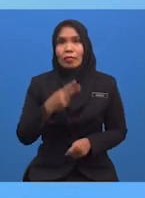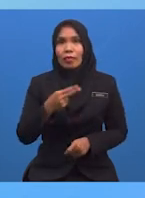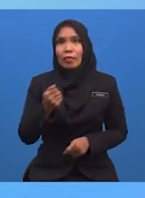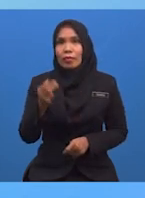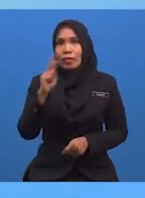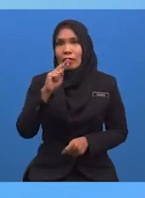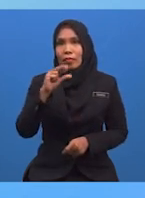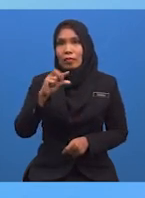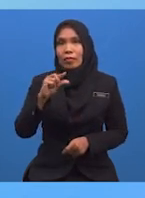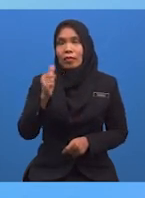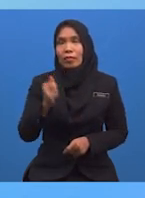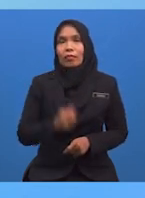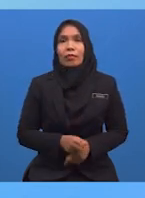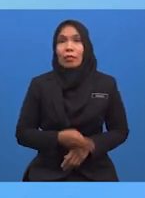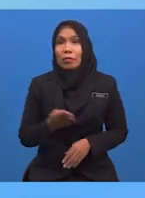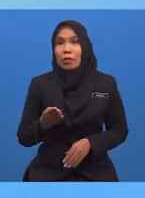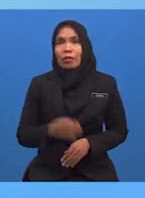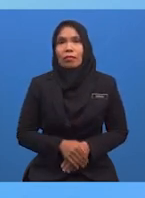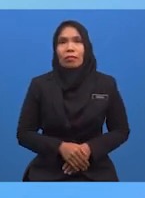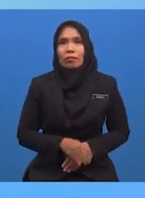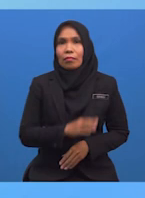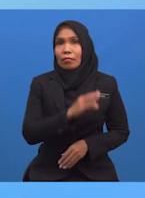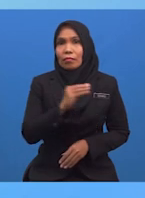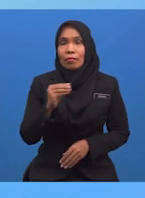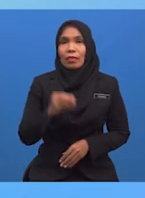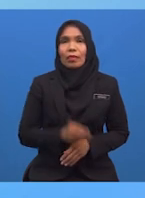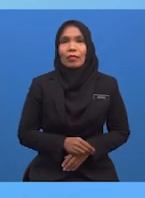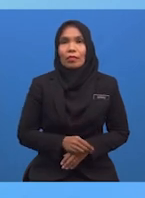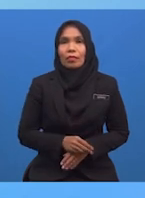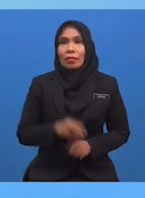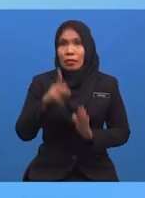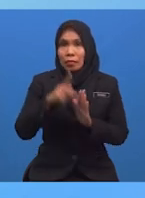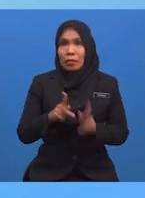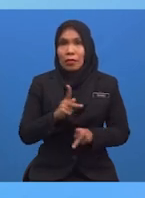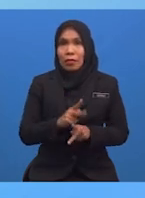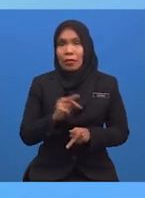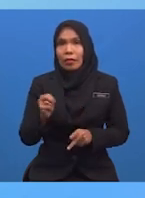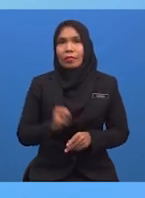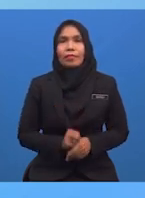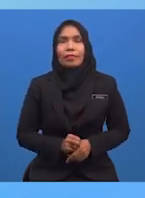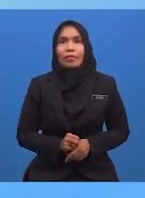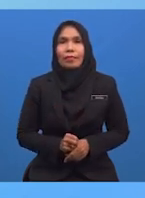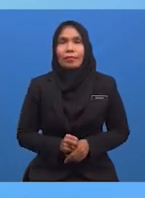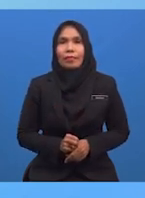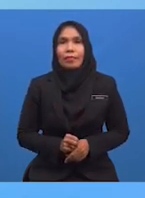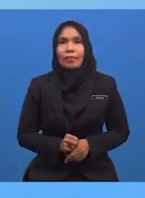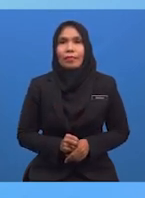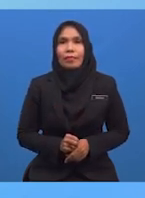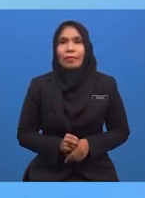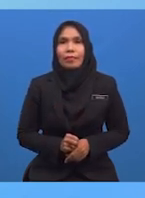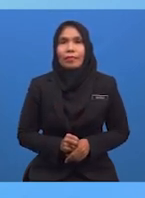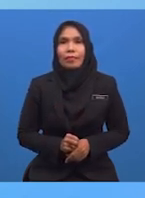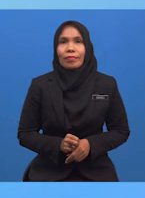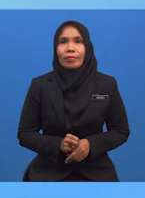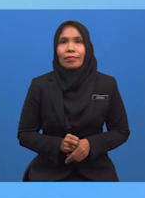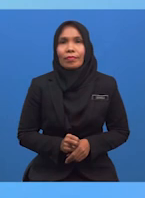Kos sara hidup dan taraf hidup berhubungan songsang. Maksud cikgu, apabila